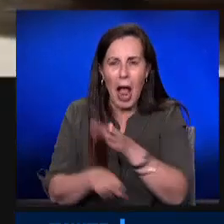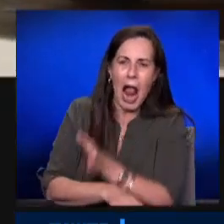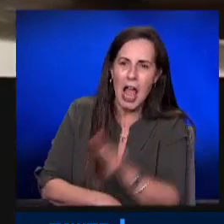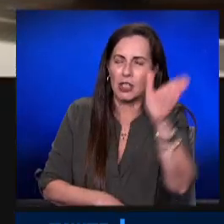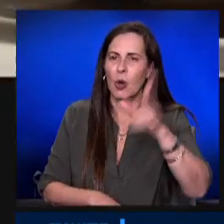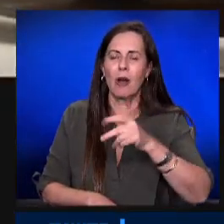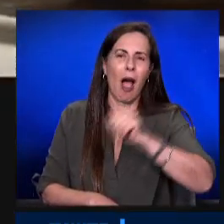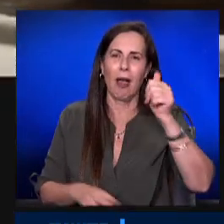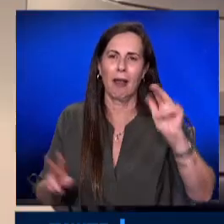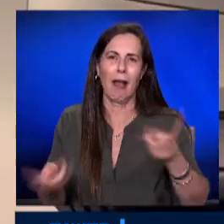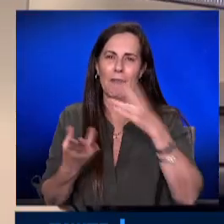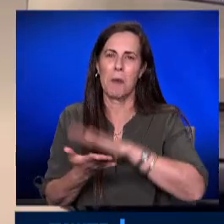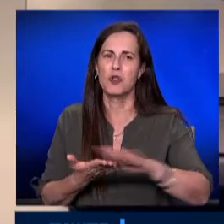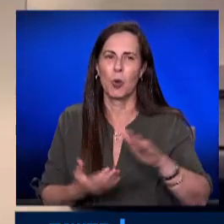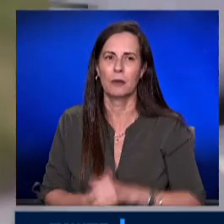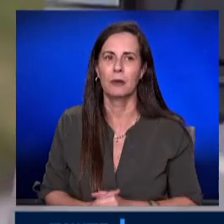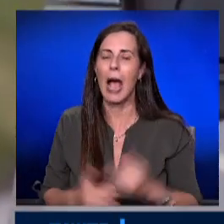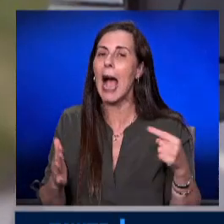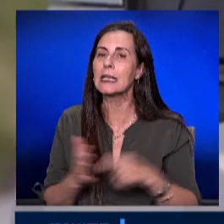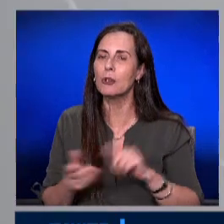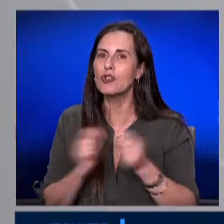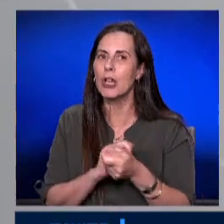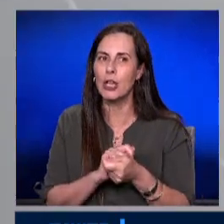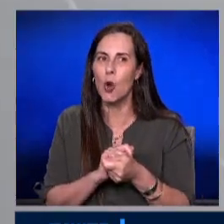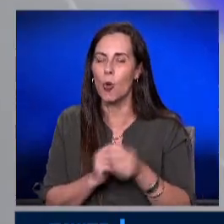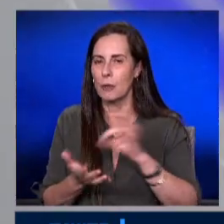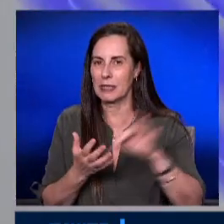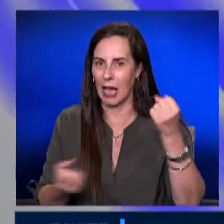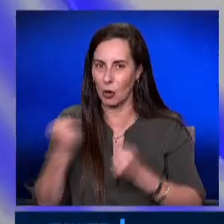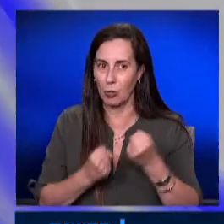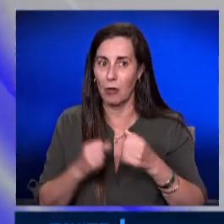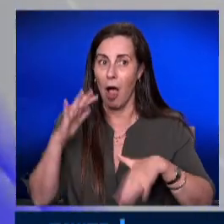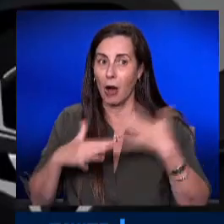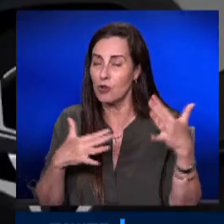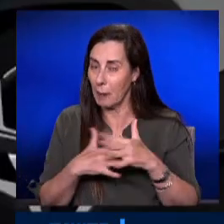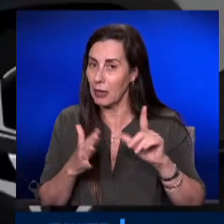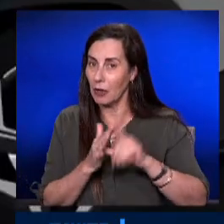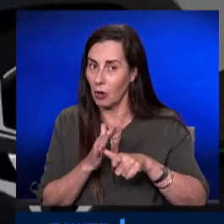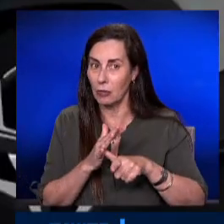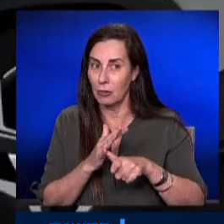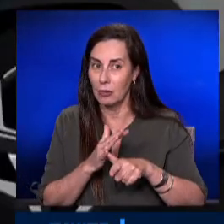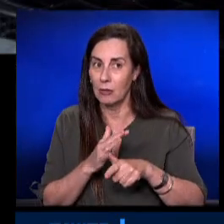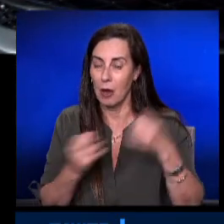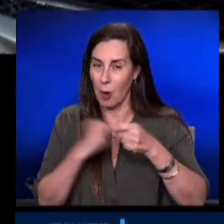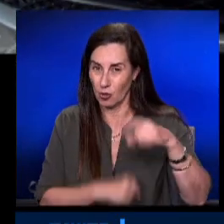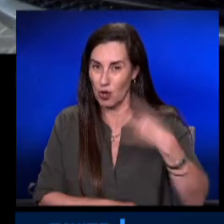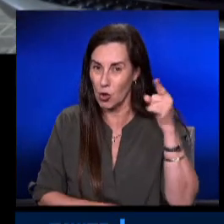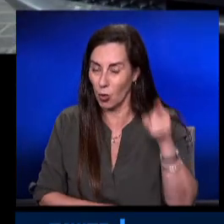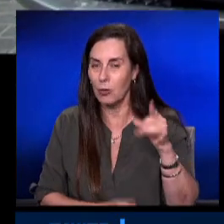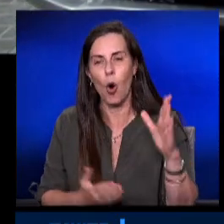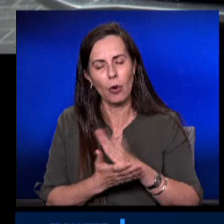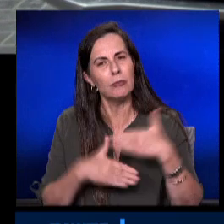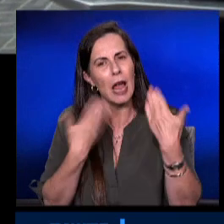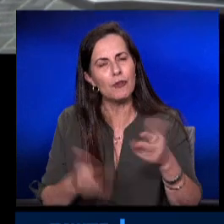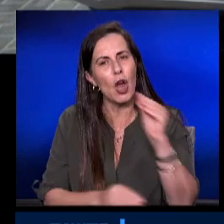ever. הסיבה, שינוי כיוון של משרד התחבורה, אחרי שבחן את הטכנולוגיה באיוניק 5 של יונדאי, הוחלט לאפשר